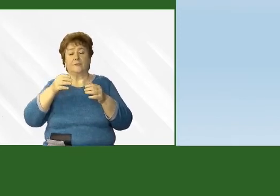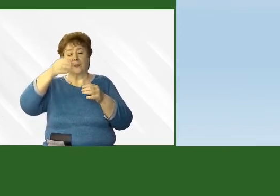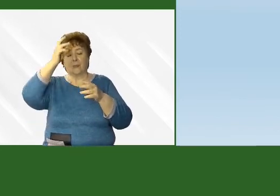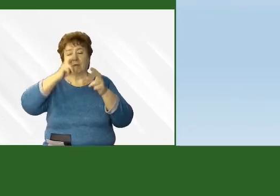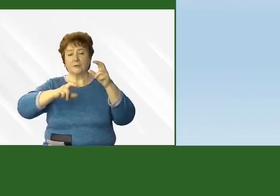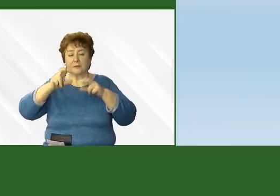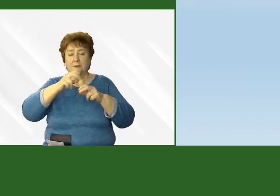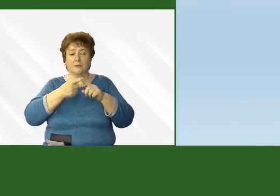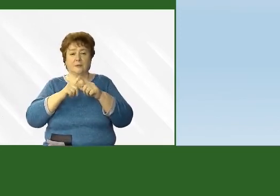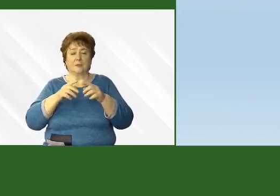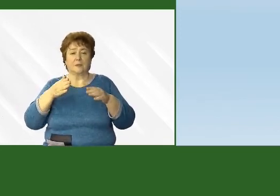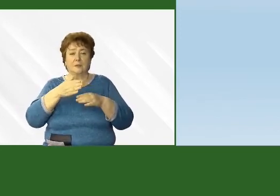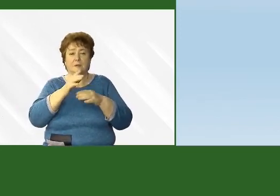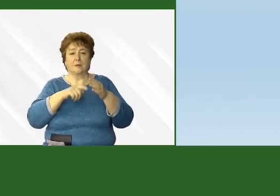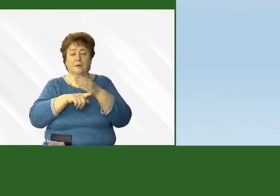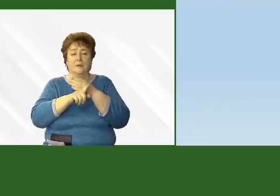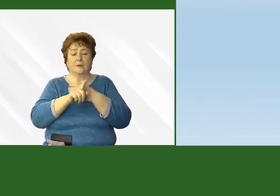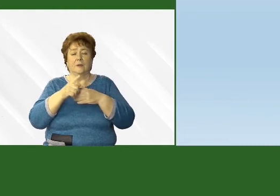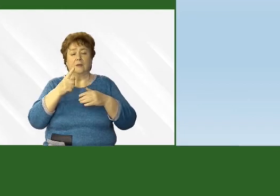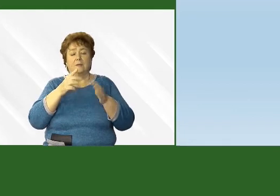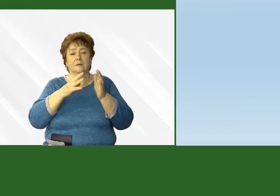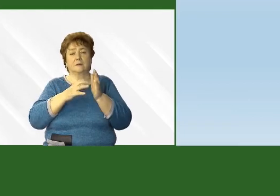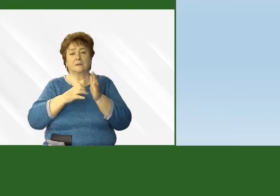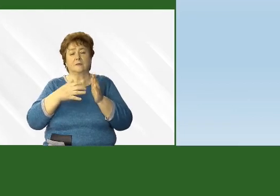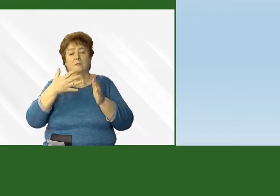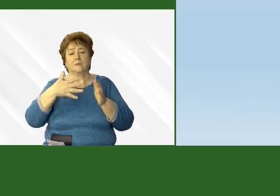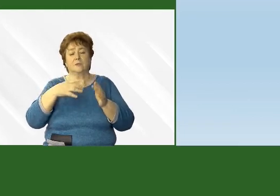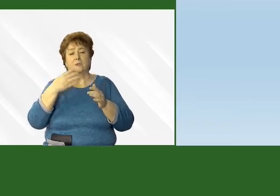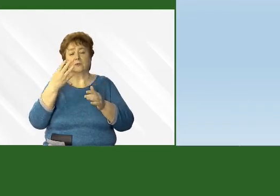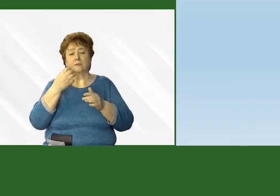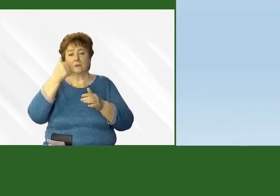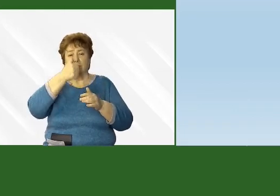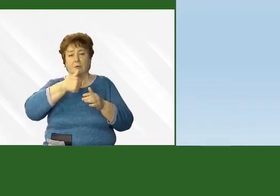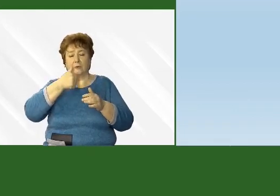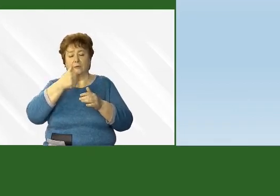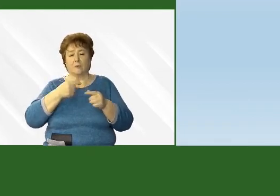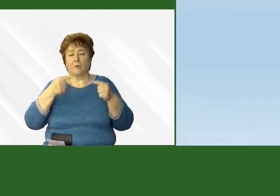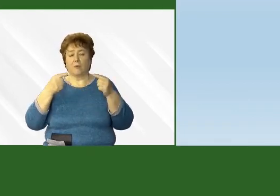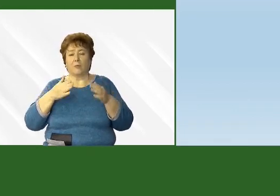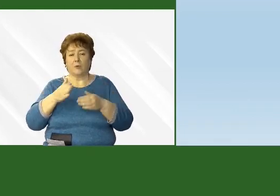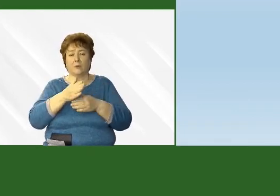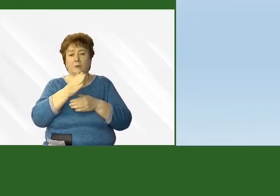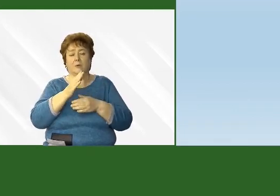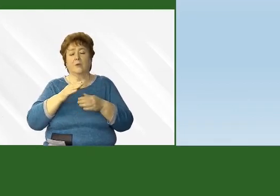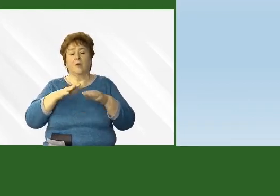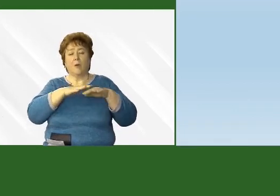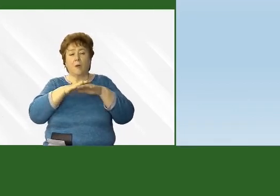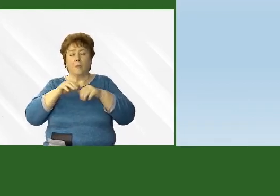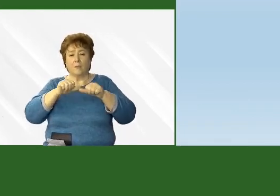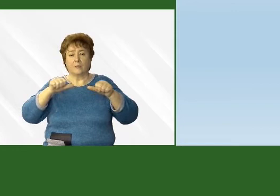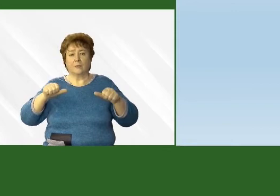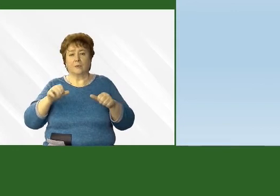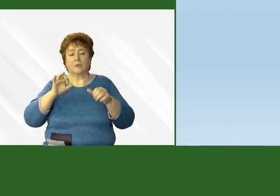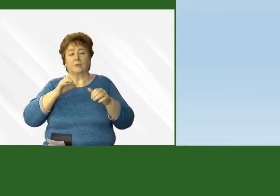Научные исследования этих рыб начались лишь в 1954 году. Крупная рыба в популяции от